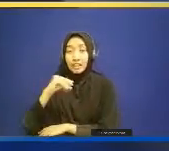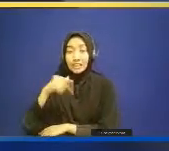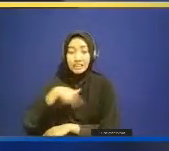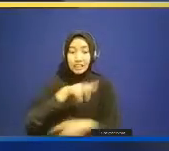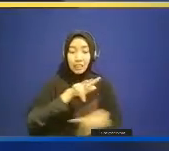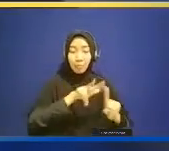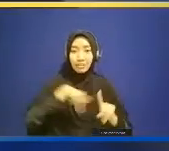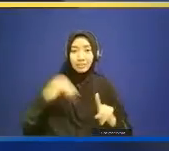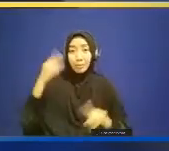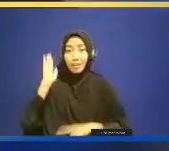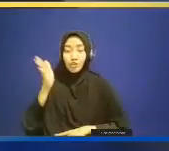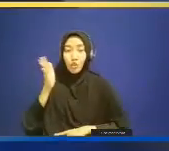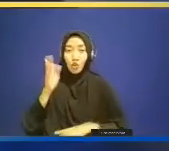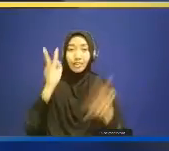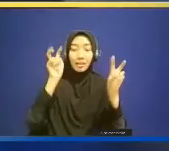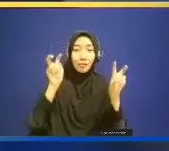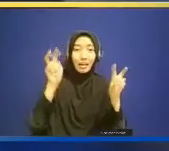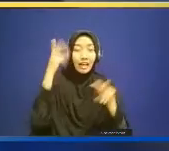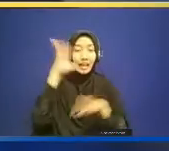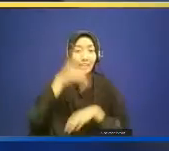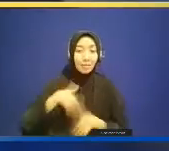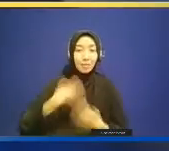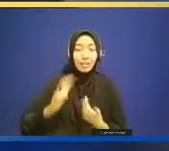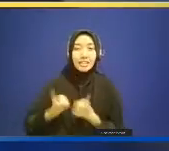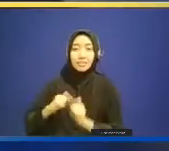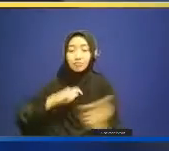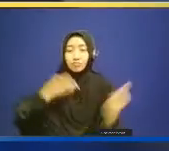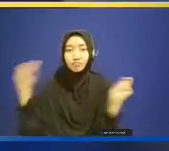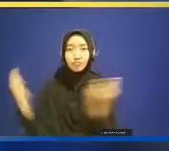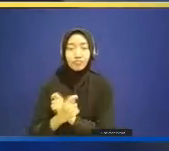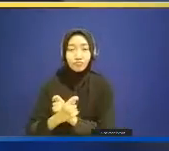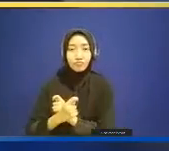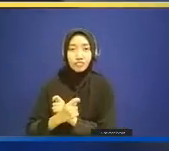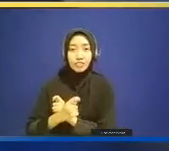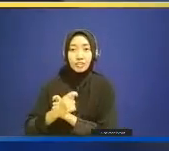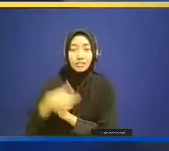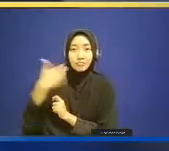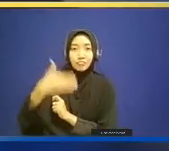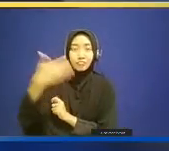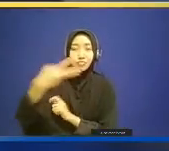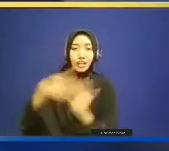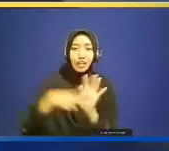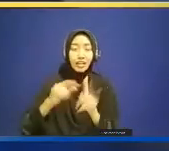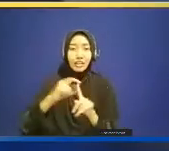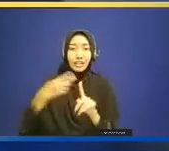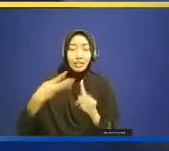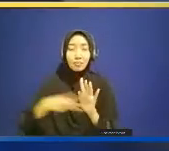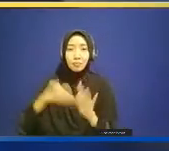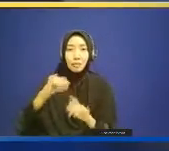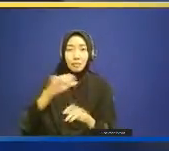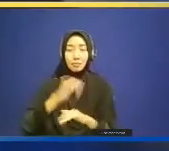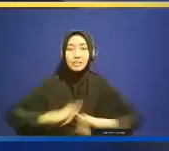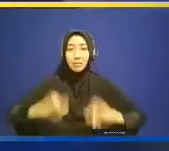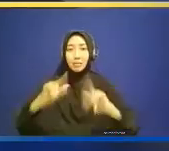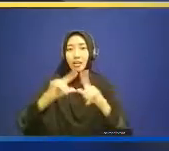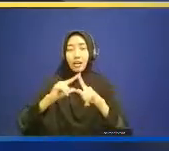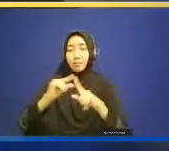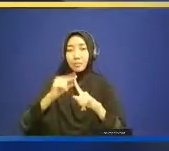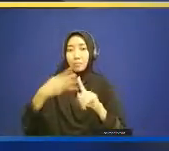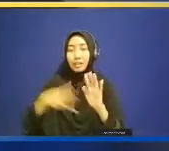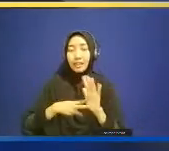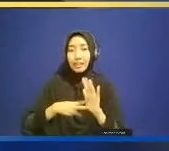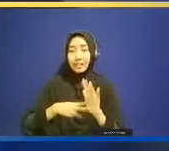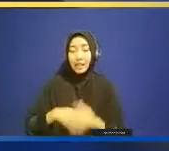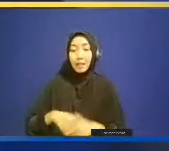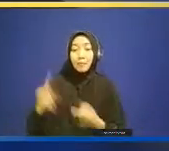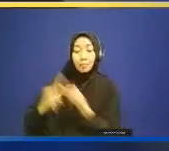besok temanya untuk hari ini siap transisi ke masa ndn demi dengan APBN nah teman-teman yang bergabung bersama